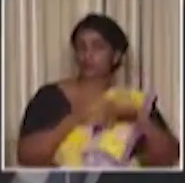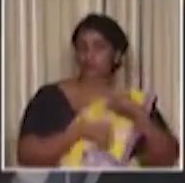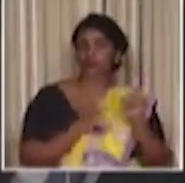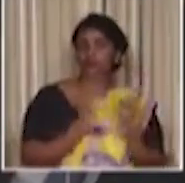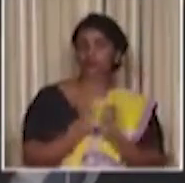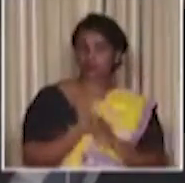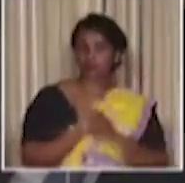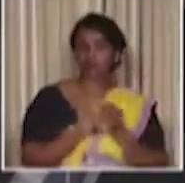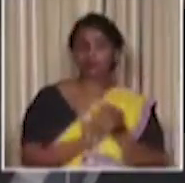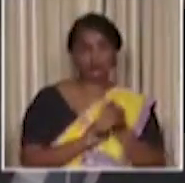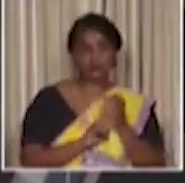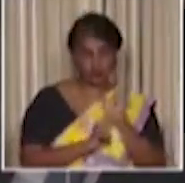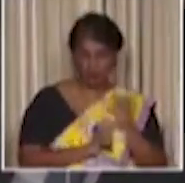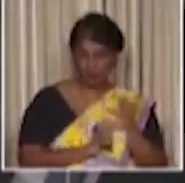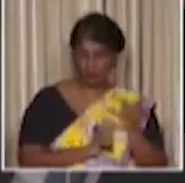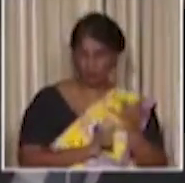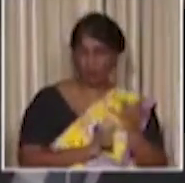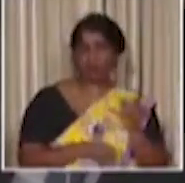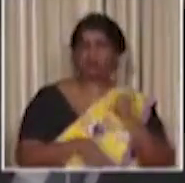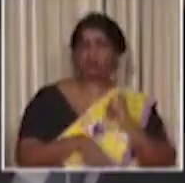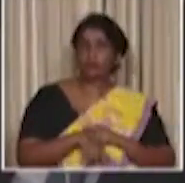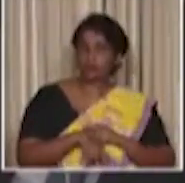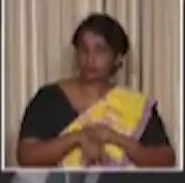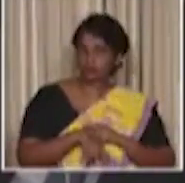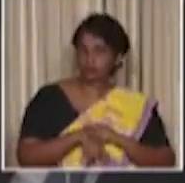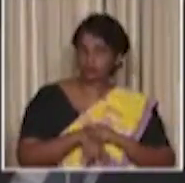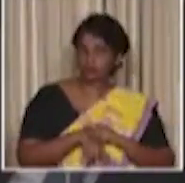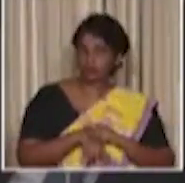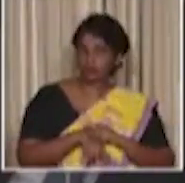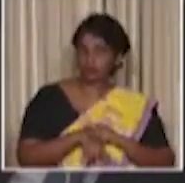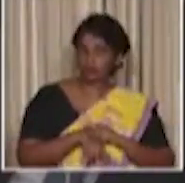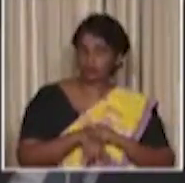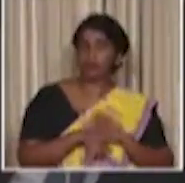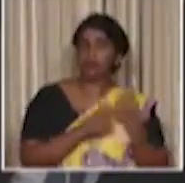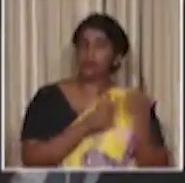සභාපත්තුමා මේ අවස්ථාවට භාරගෙන පිවිසිය.